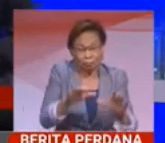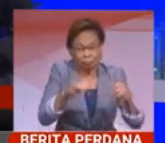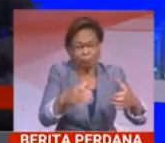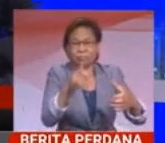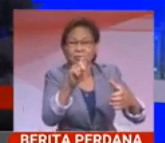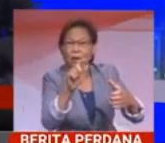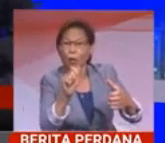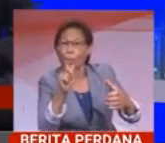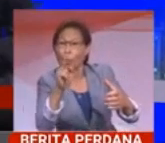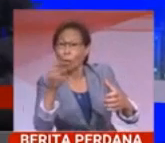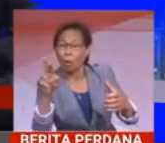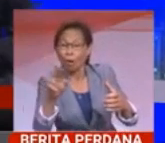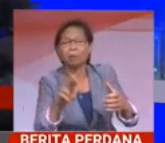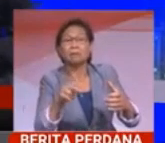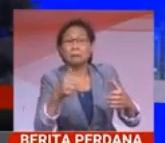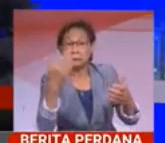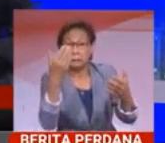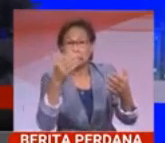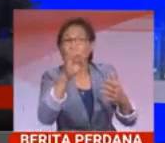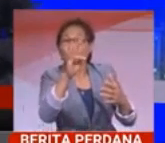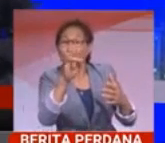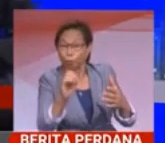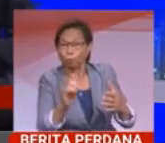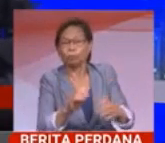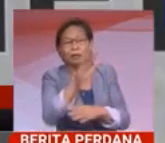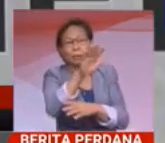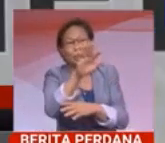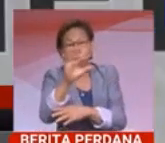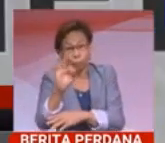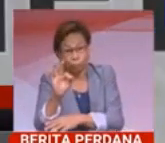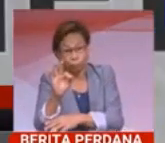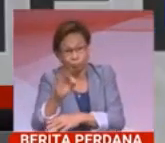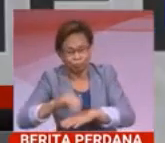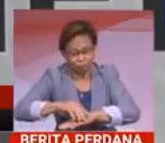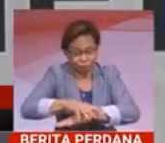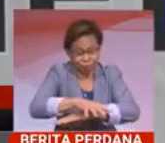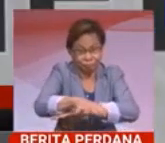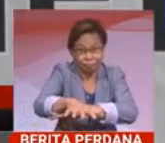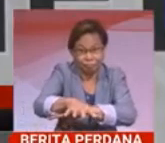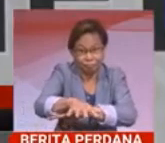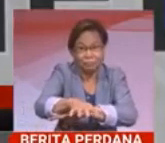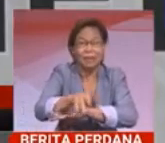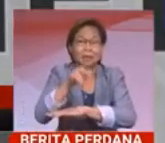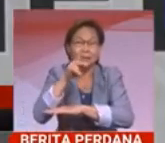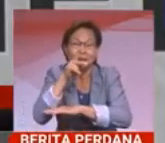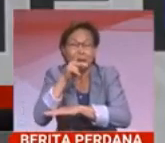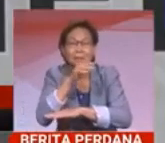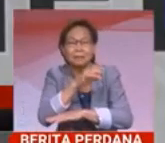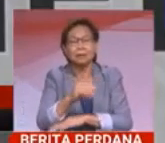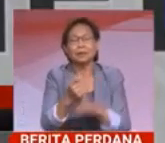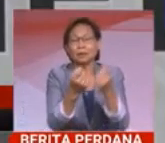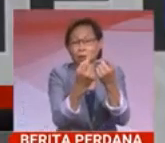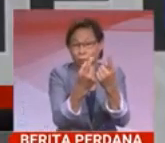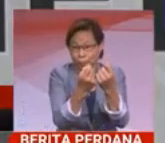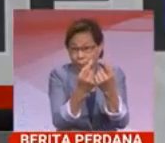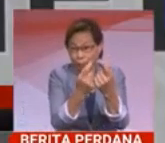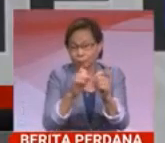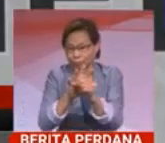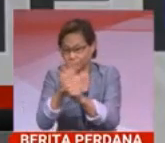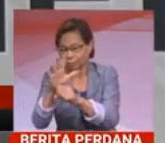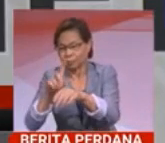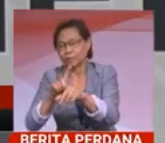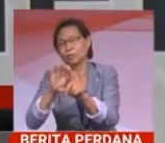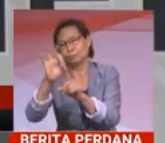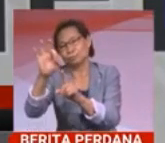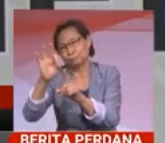kelas tertawa adalah 7059 daripada cengkeh ton adalah dicegah mereka lo 11 lagi di